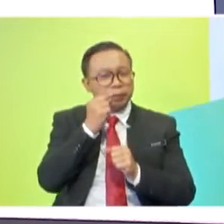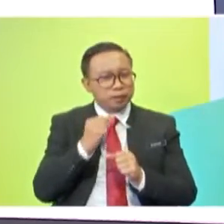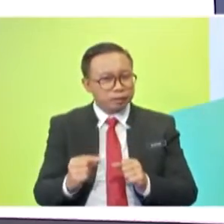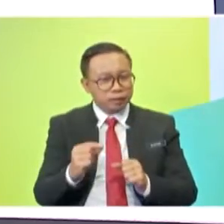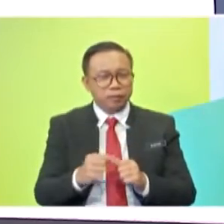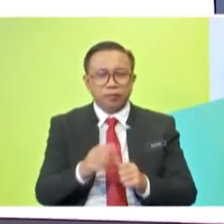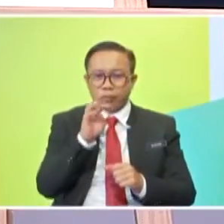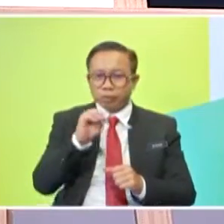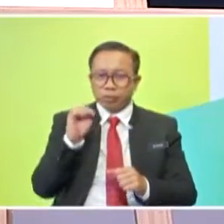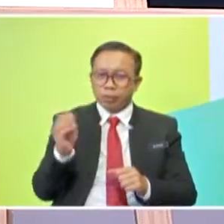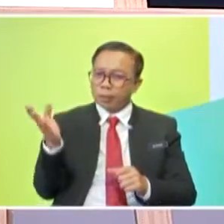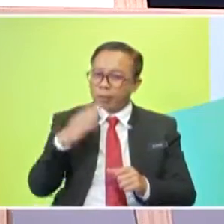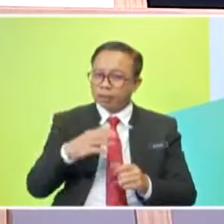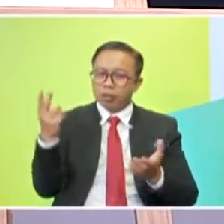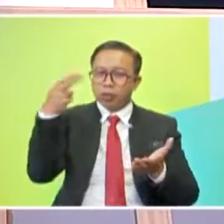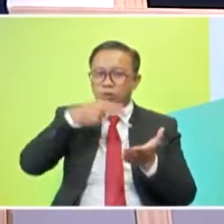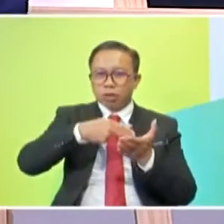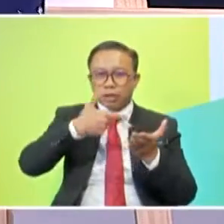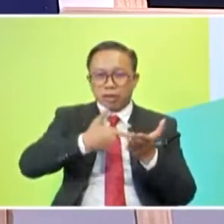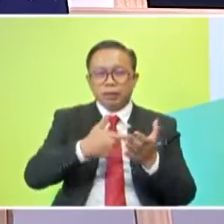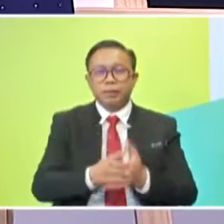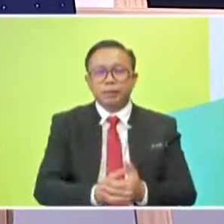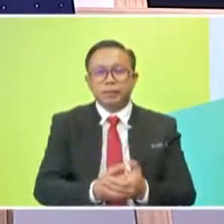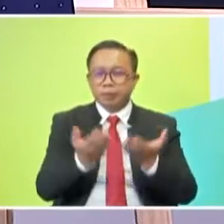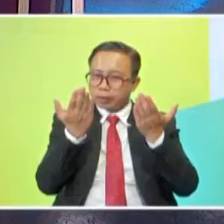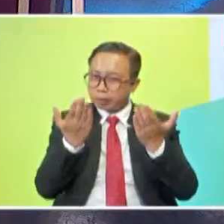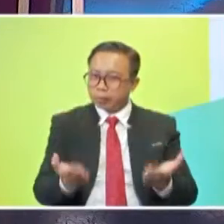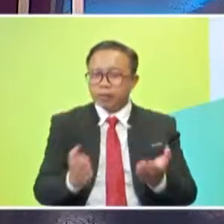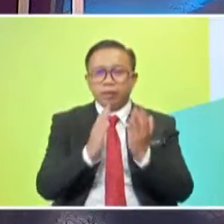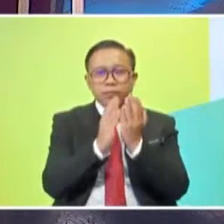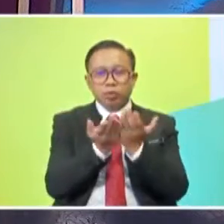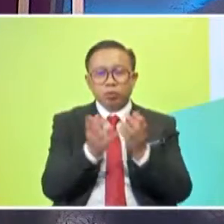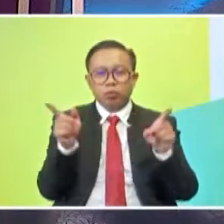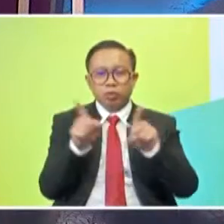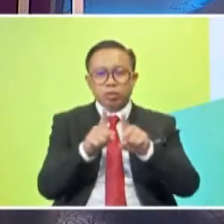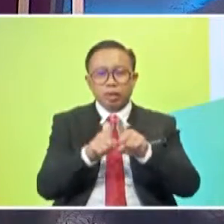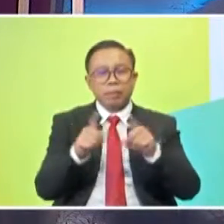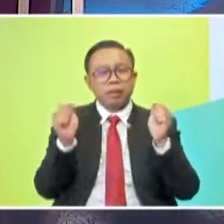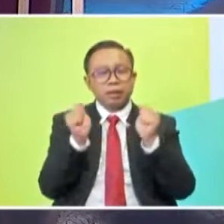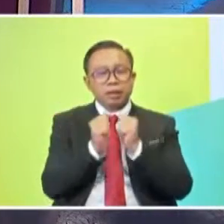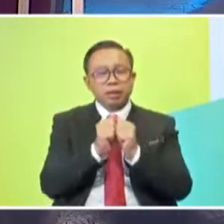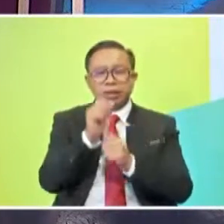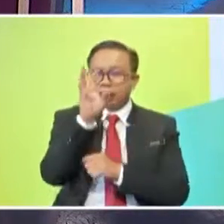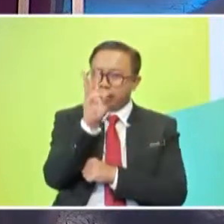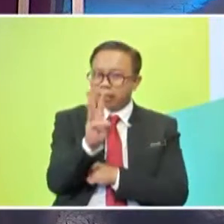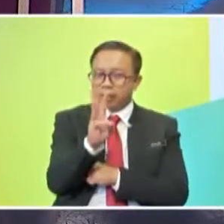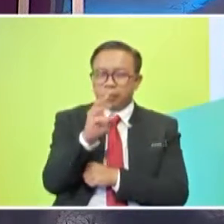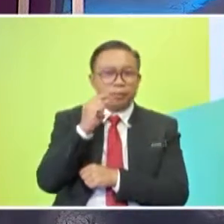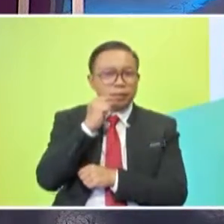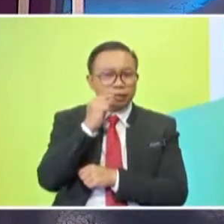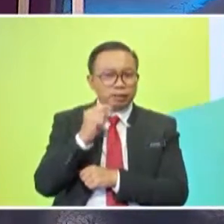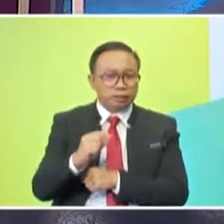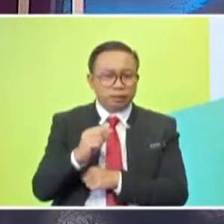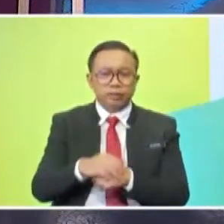betul murid-murid Mari kita ulang sekali lagi berat buku bersamaan 6pc